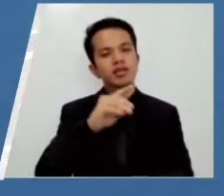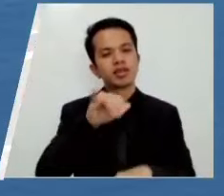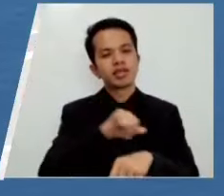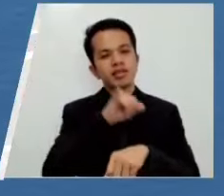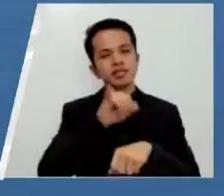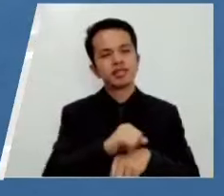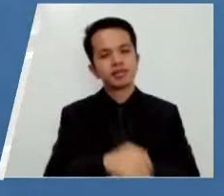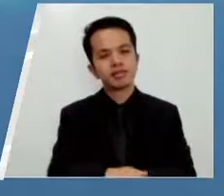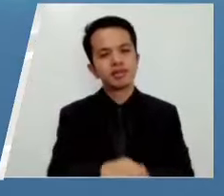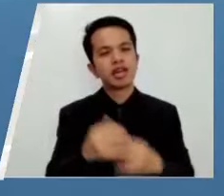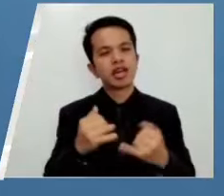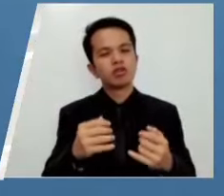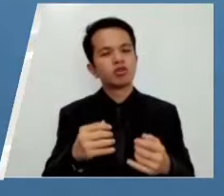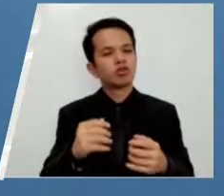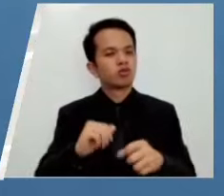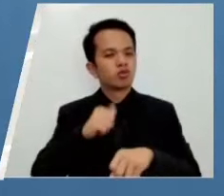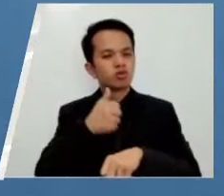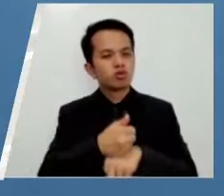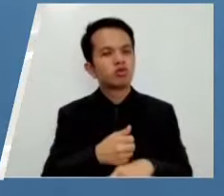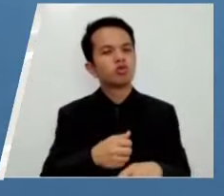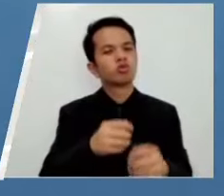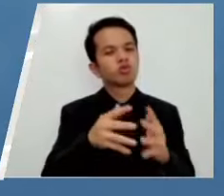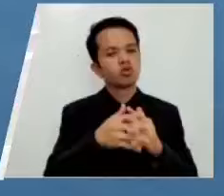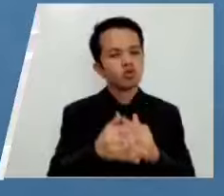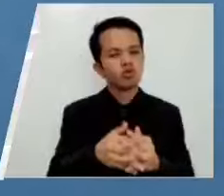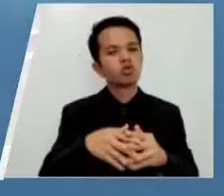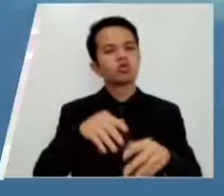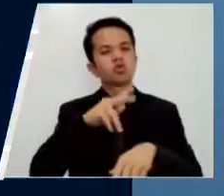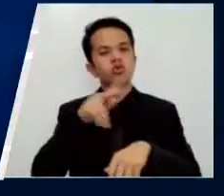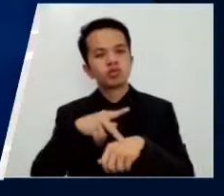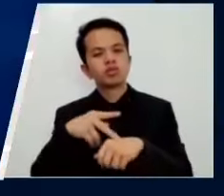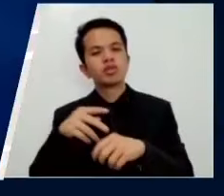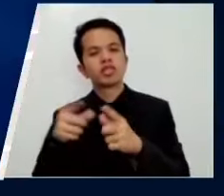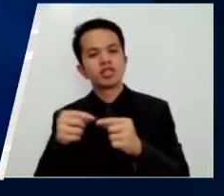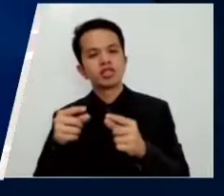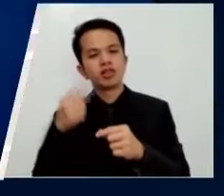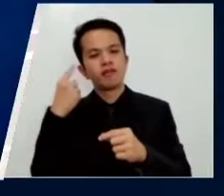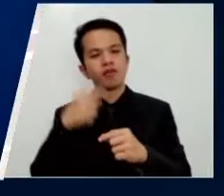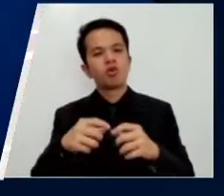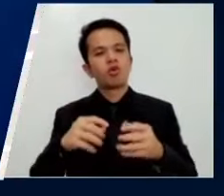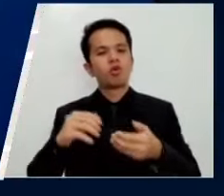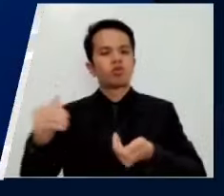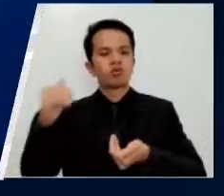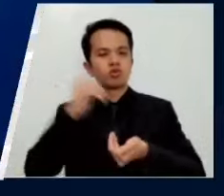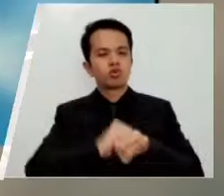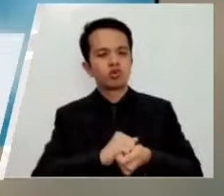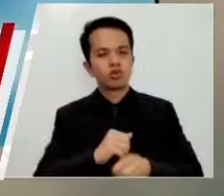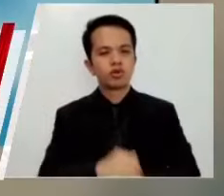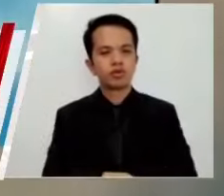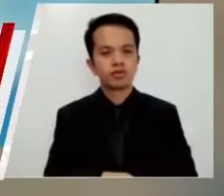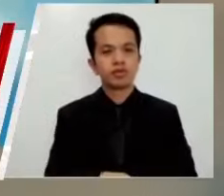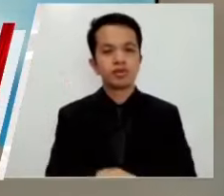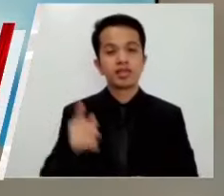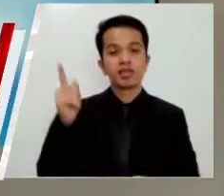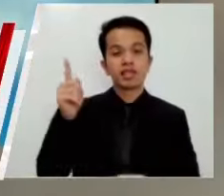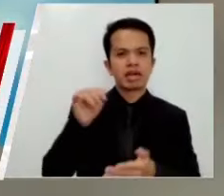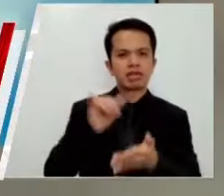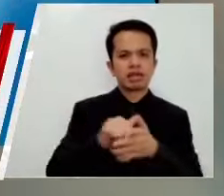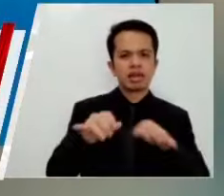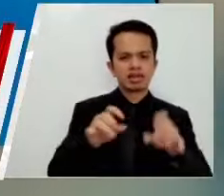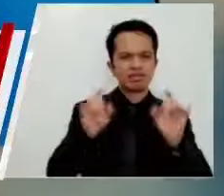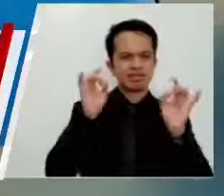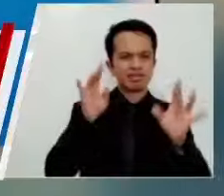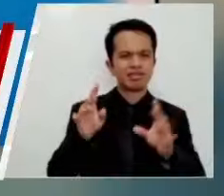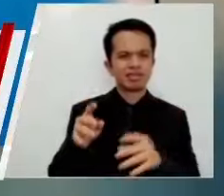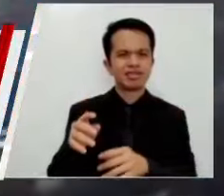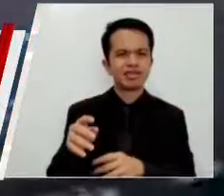Philippines, the US and Japan in a brinkmanship, in a game of brinkmanship. Ang mga agresibong hakbang ng China sa ating mga barko sa